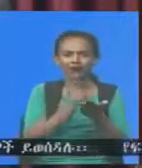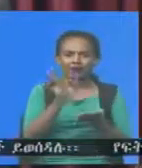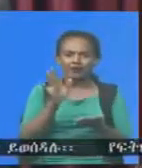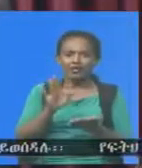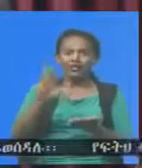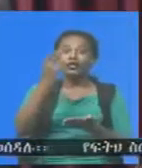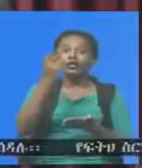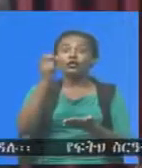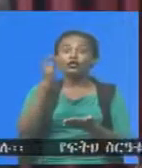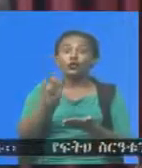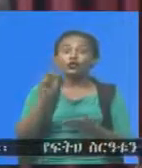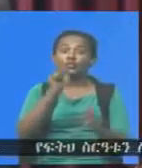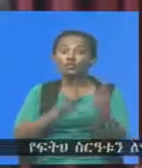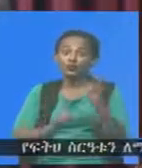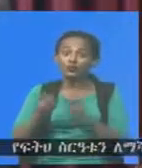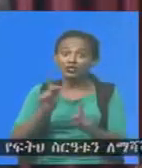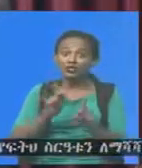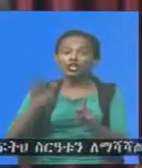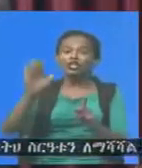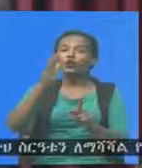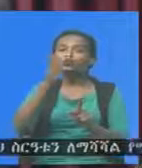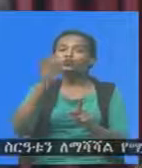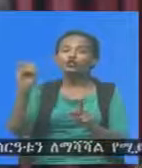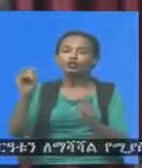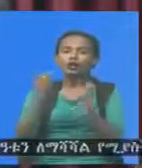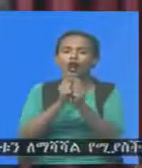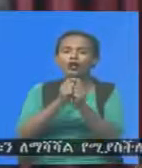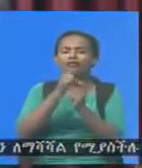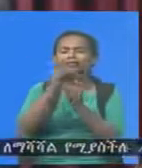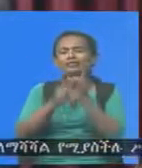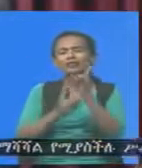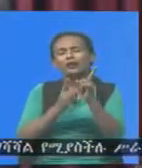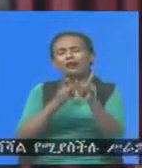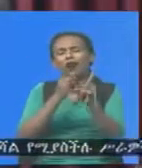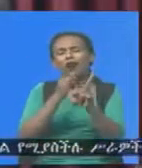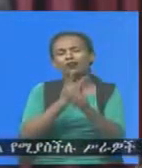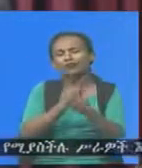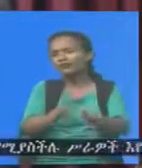የጌዲዮ ህዝብ ከጉጂ ህዝብ ጋር ለዘመናት የኖረ ህዝብ ነው።